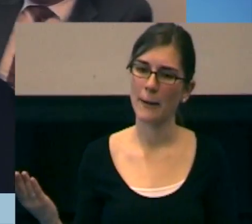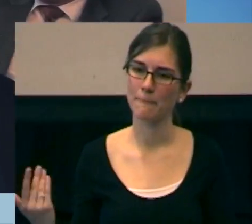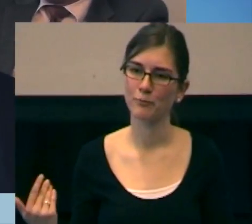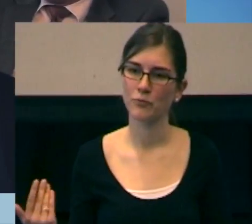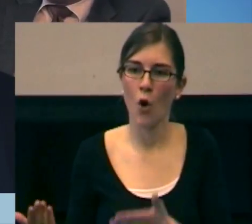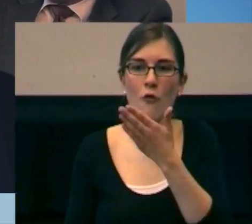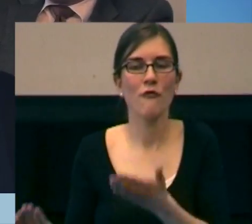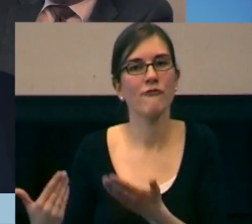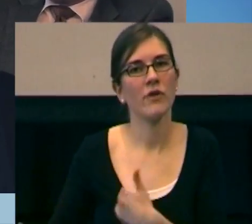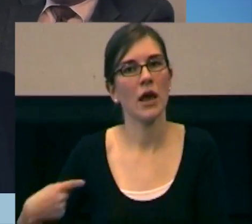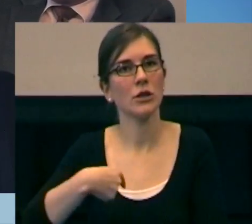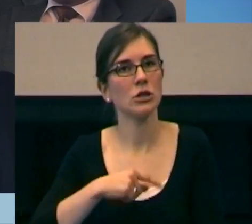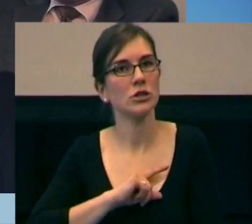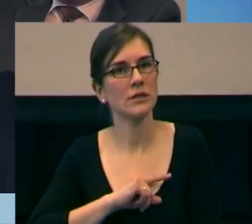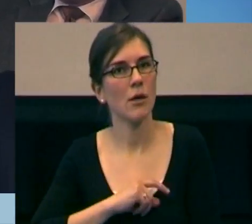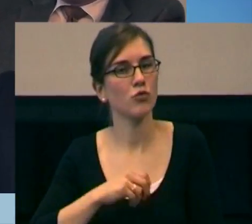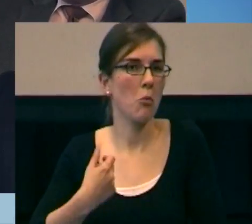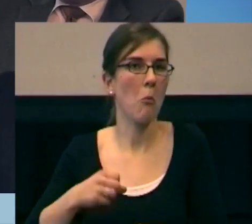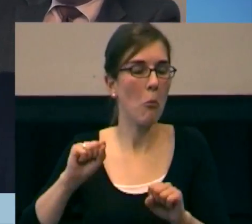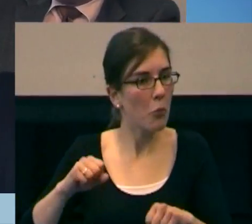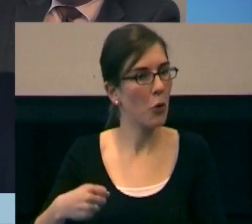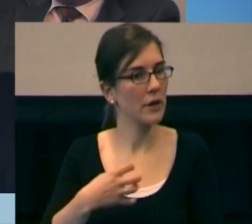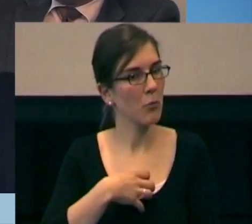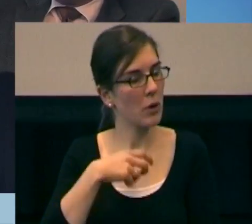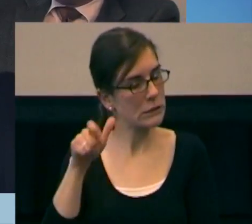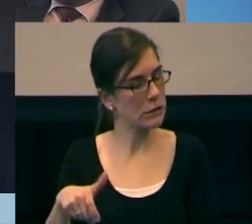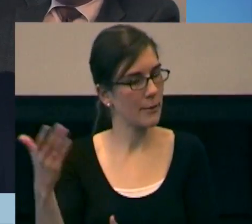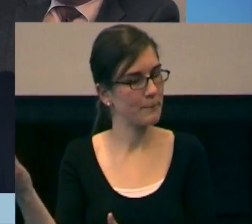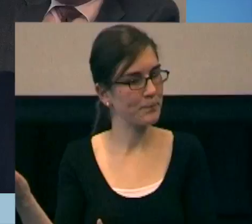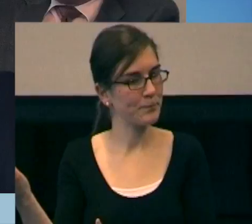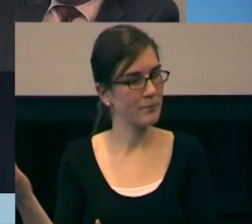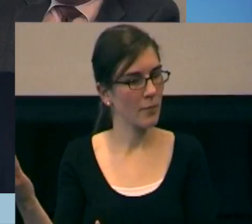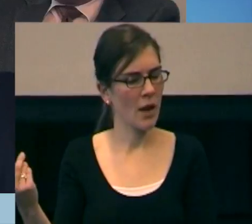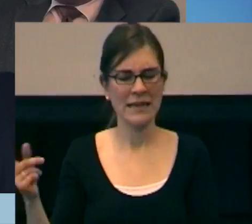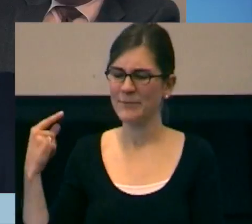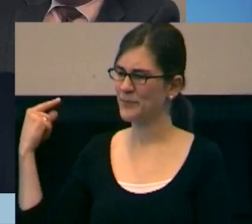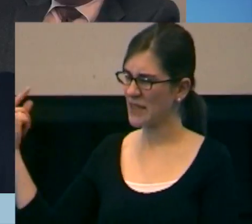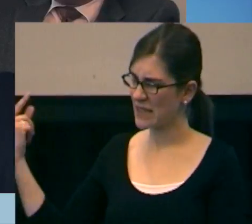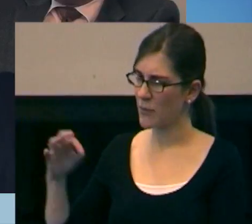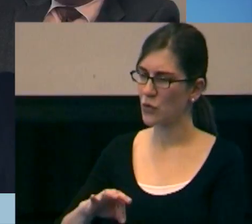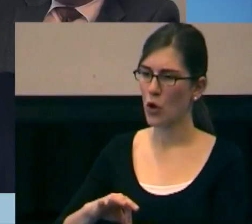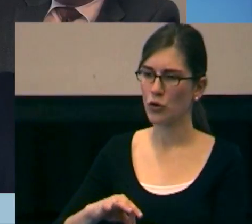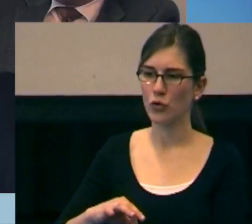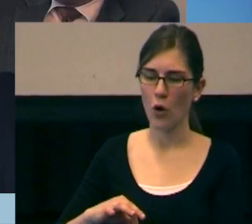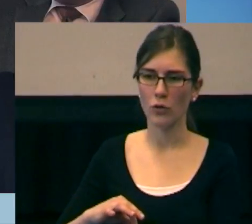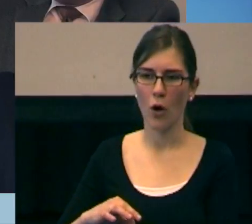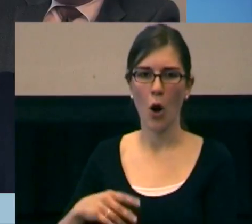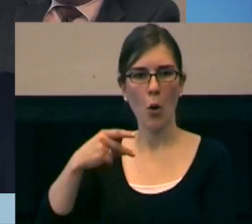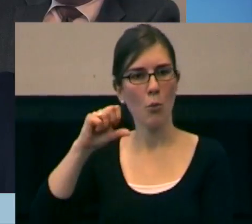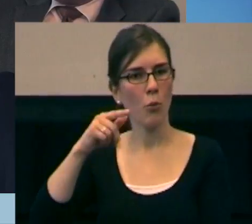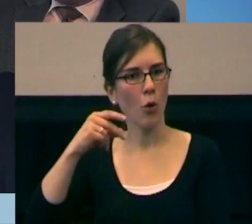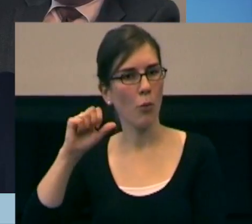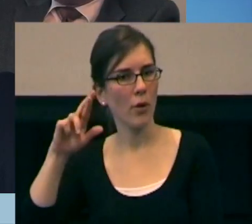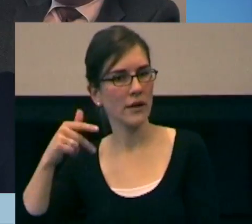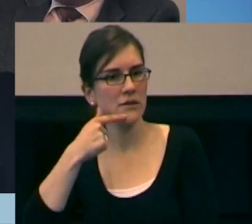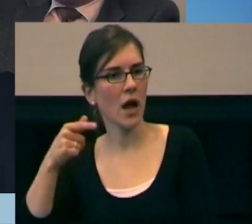möglichen Patienten noch bin ich es nicht irritiert hat Herr Dr. Popert hat gesagt denk auch an die Lebensqualität habe ich Sie